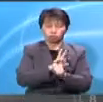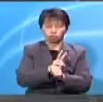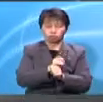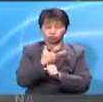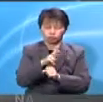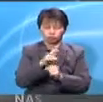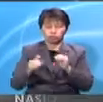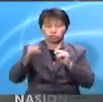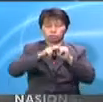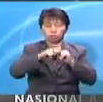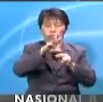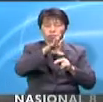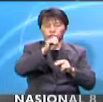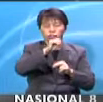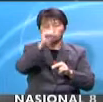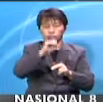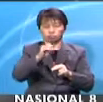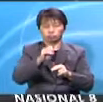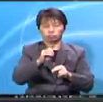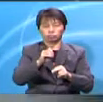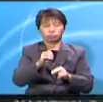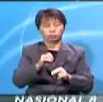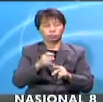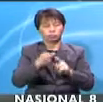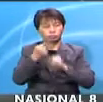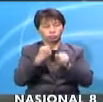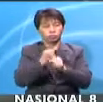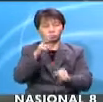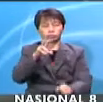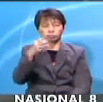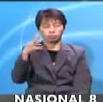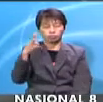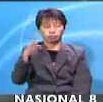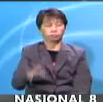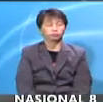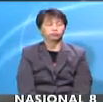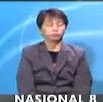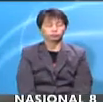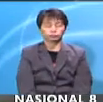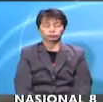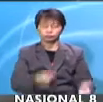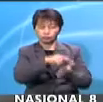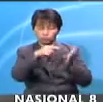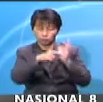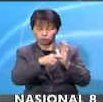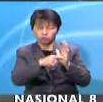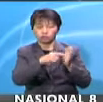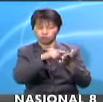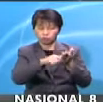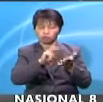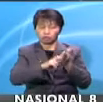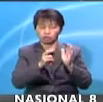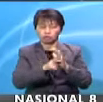tepat 50 ratus kepada 52 per 100 tahun 2014 petunjuk ini memperlihatkan bahwa